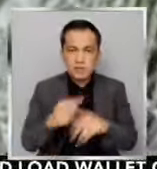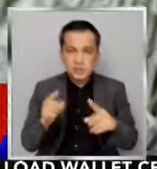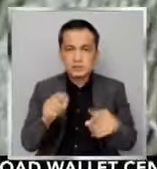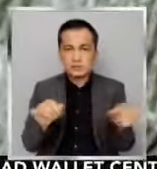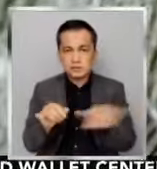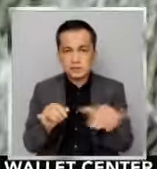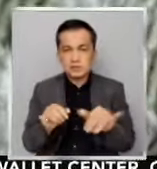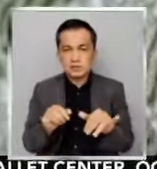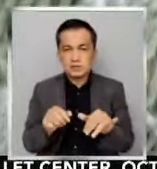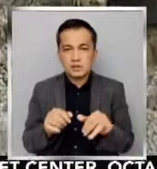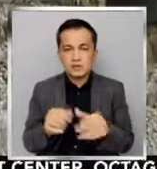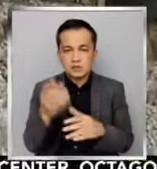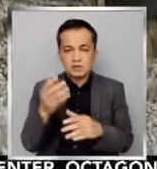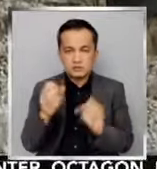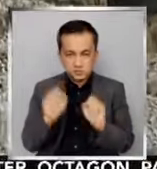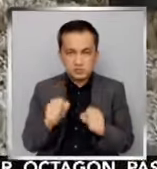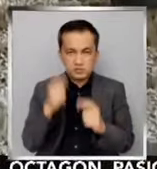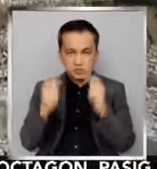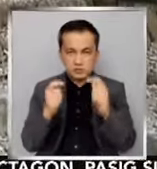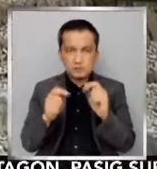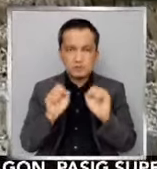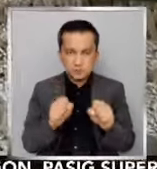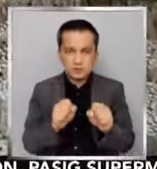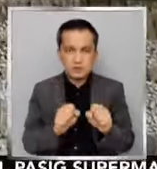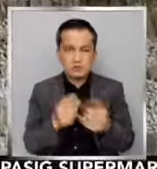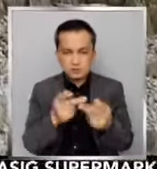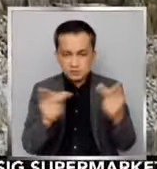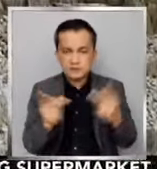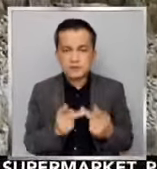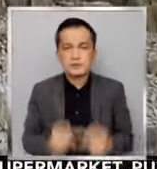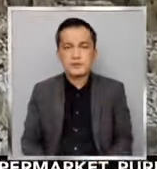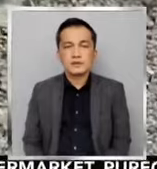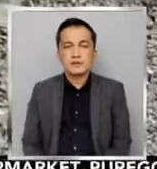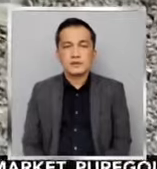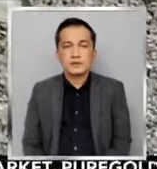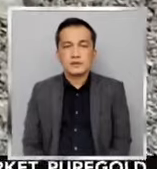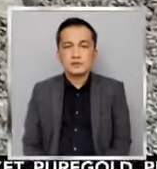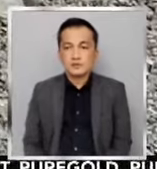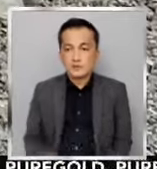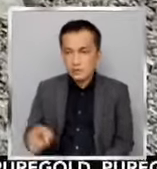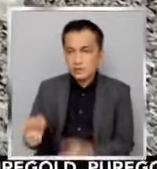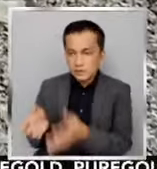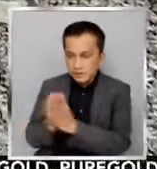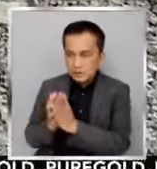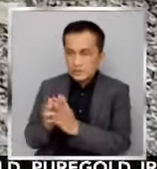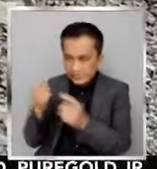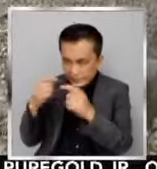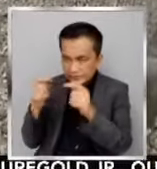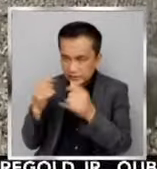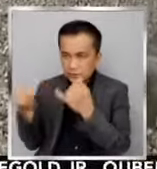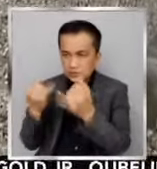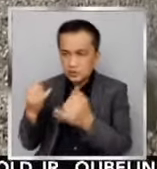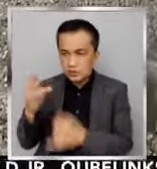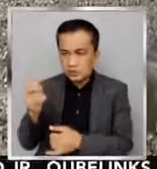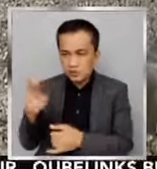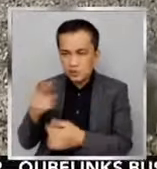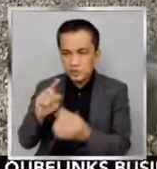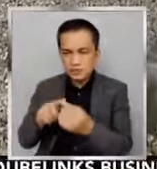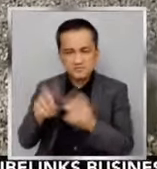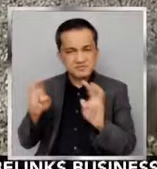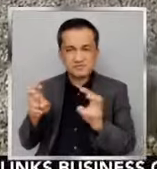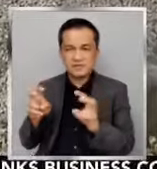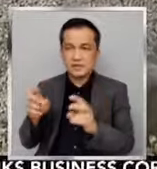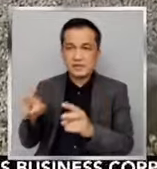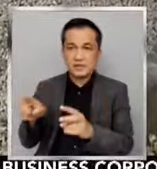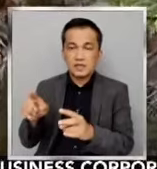tourism potential ng lugar. Sinusubukan pa naming kunin ang panig ng palasyo at ng Bucor tungkol dito, pero nauna nang sinabi ng